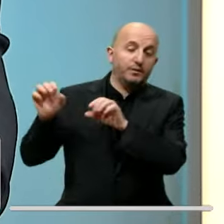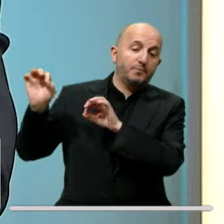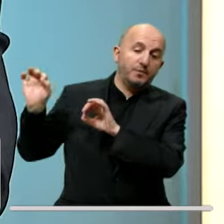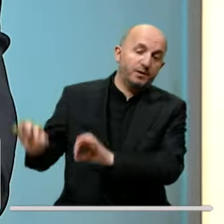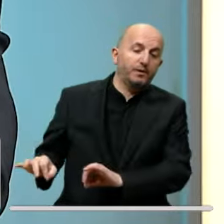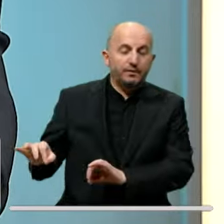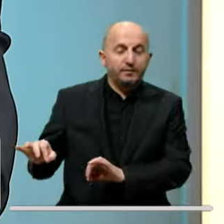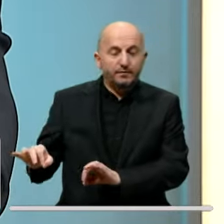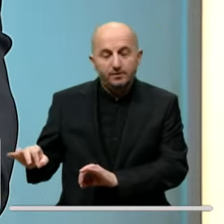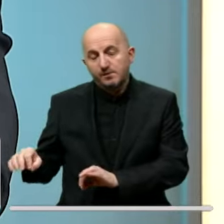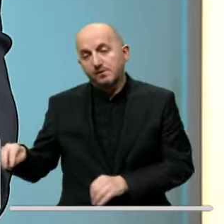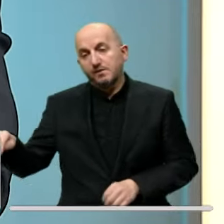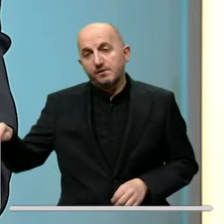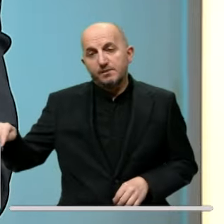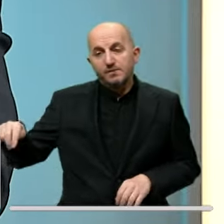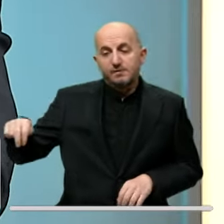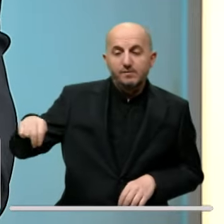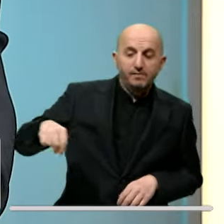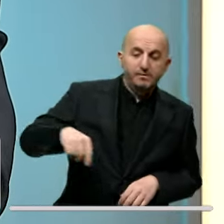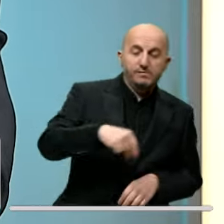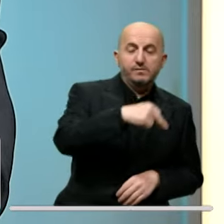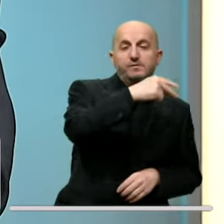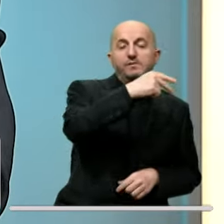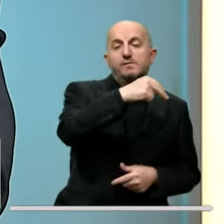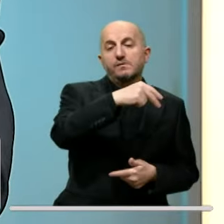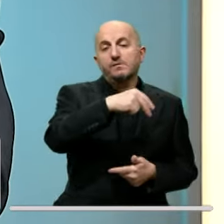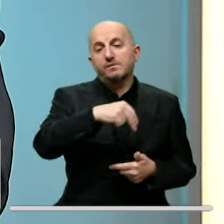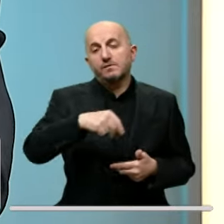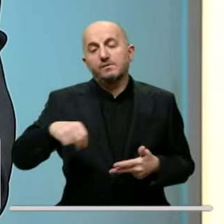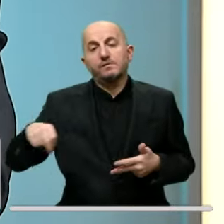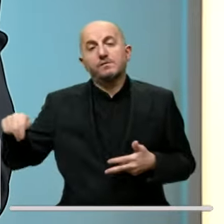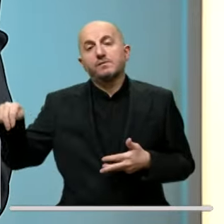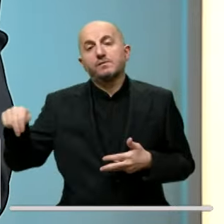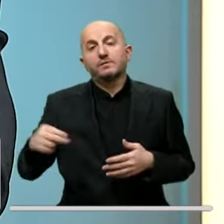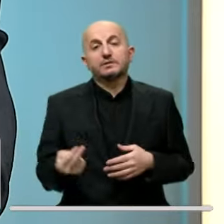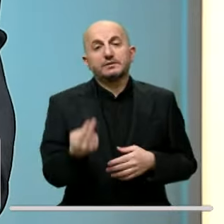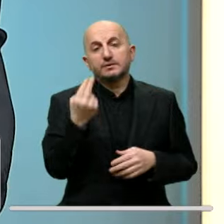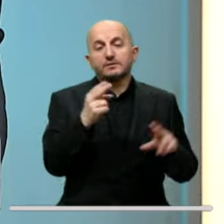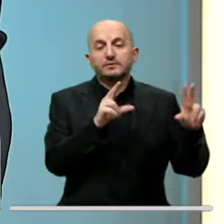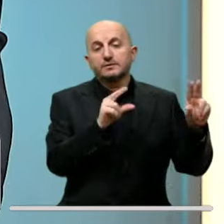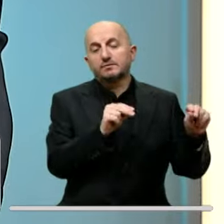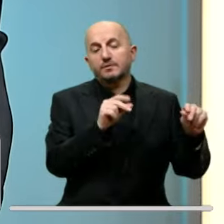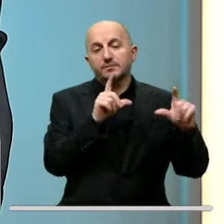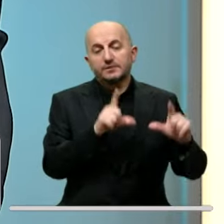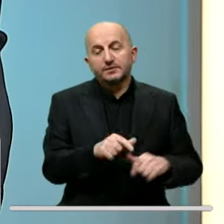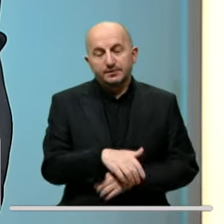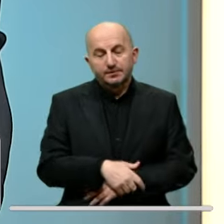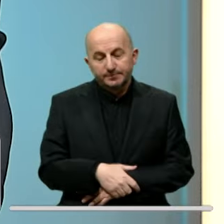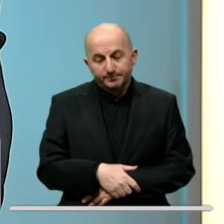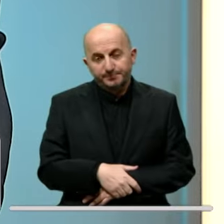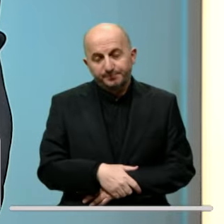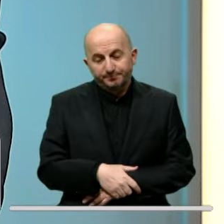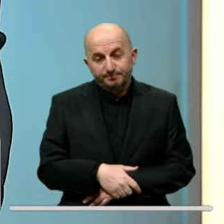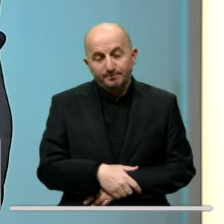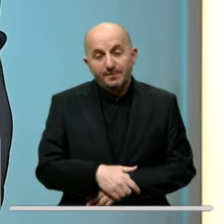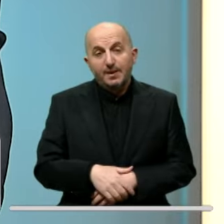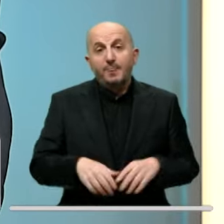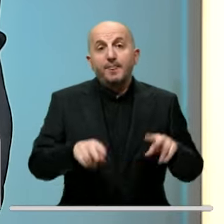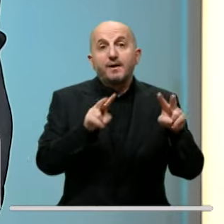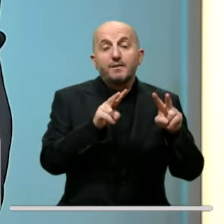başlayacak. Safa'dan başlamak suretiyle yine o 7 şartı tamamlaması gerekir. Evet. Yani